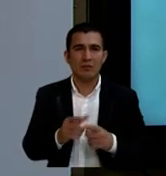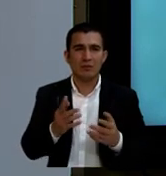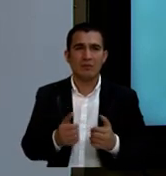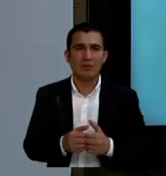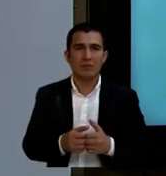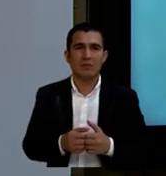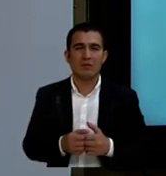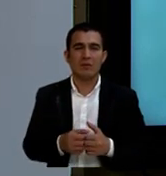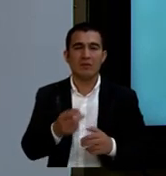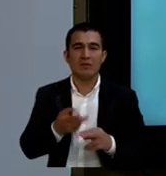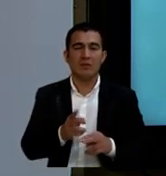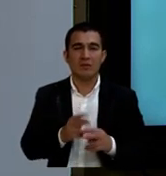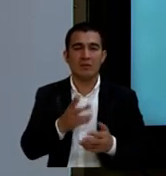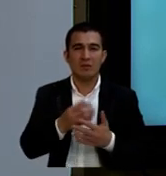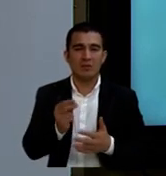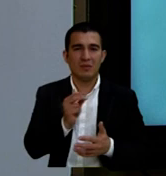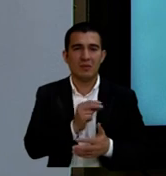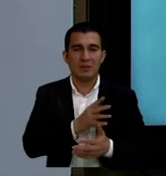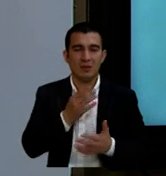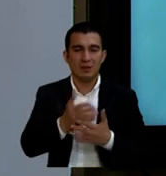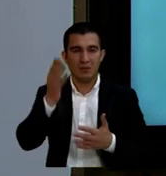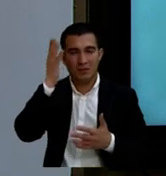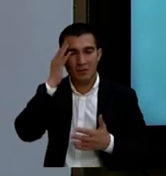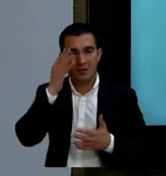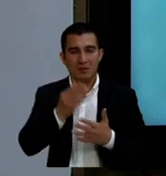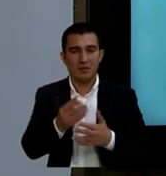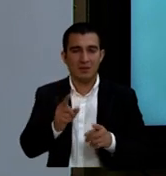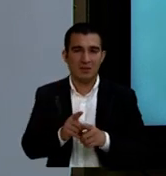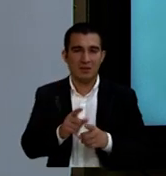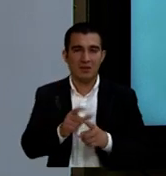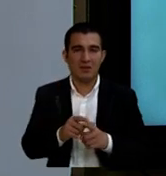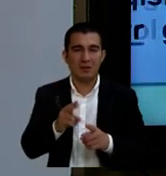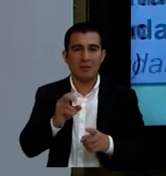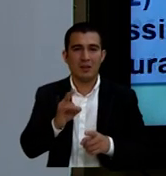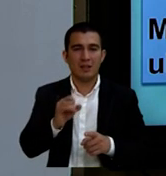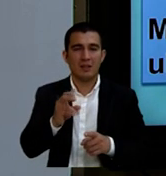yetkazuvchi? Ishlamaydigan parazit so'zlar edi. Ehtiyot bo'ling ulardan.